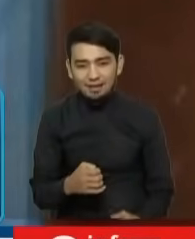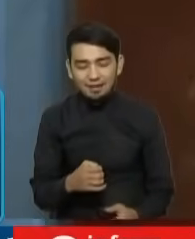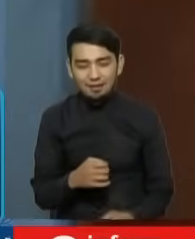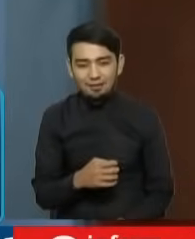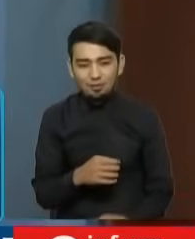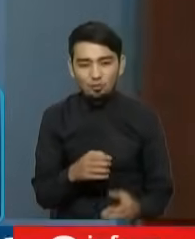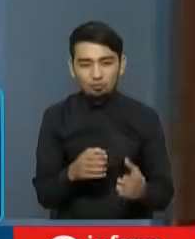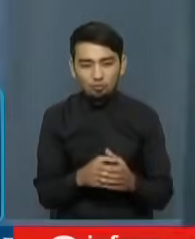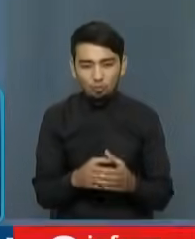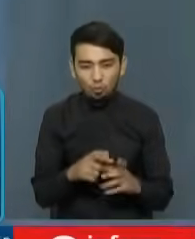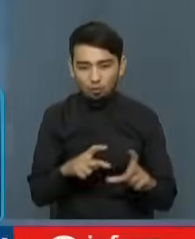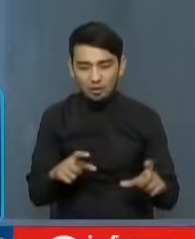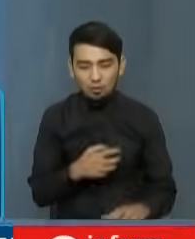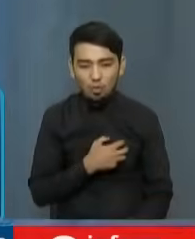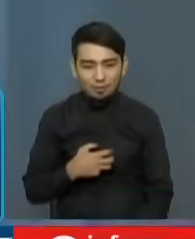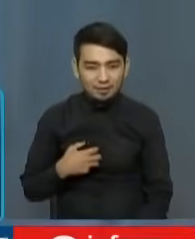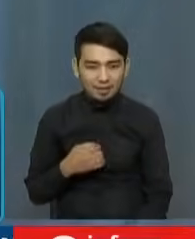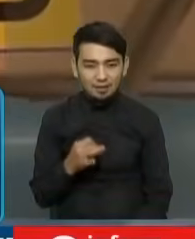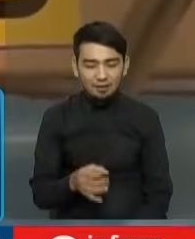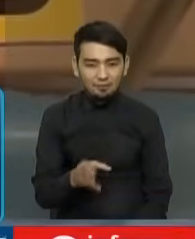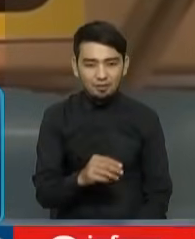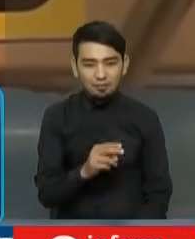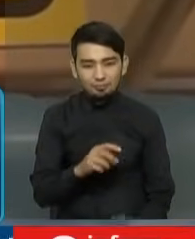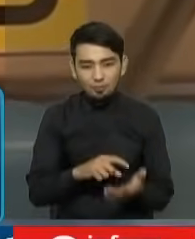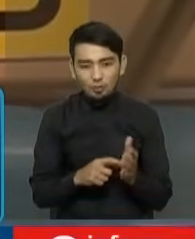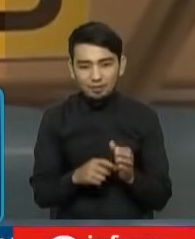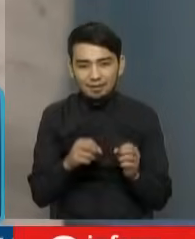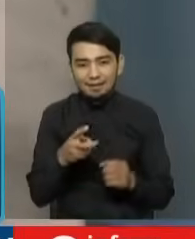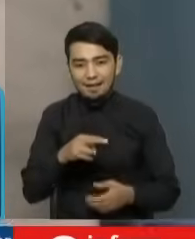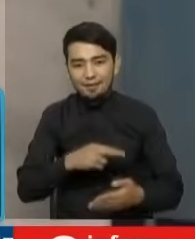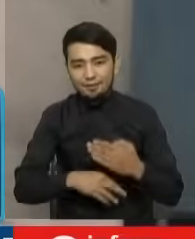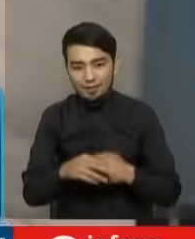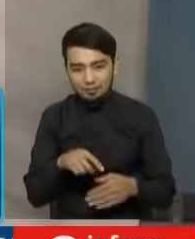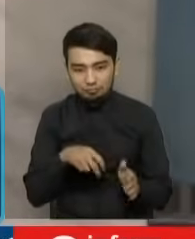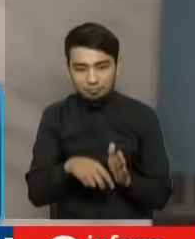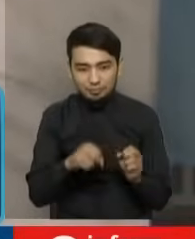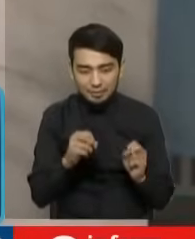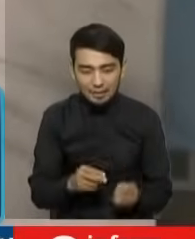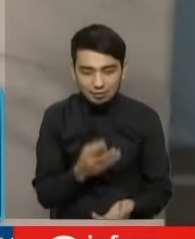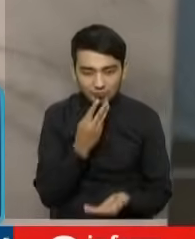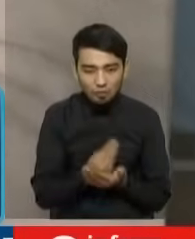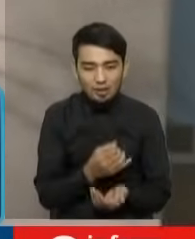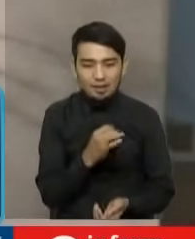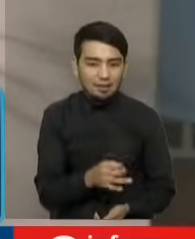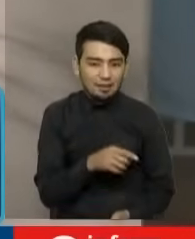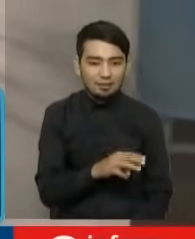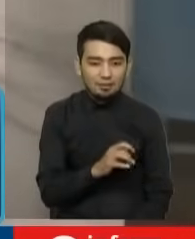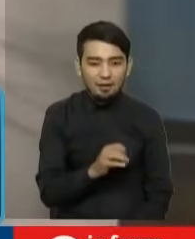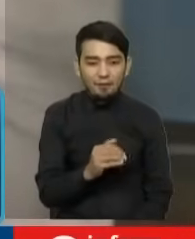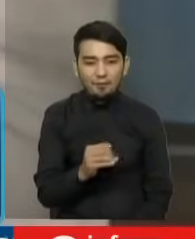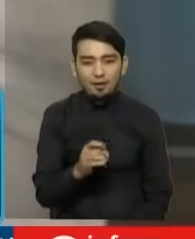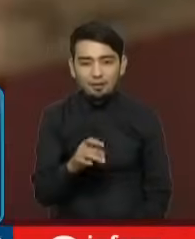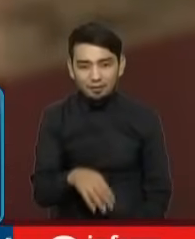людей с ограниченными возможностями. Вот кабинка для голосования для инвалидов, а здесь подготовили трафареты и лупу